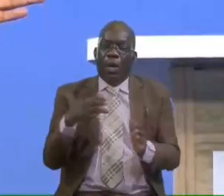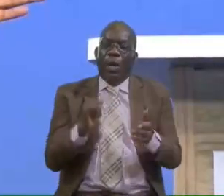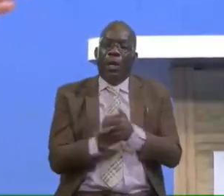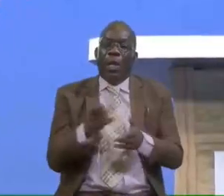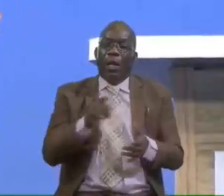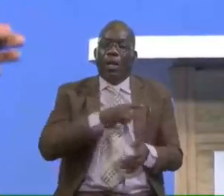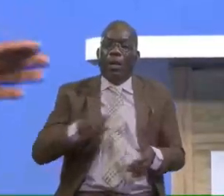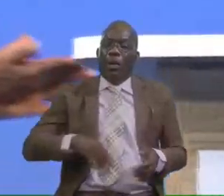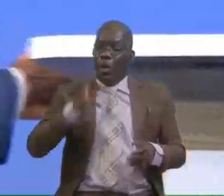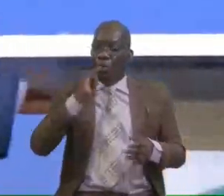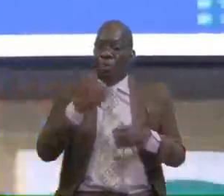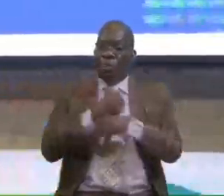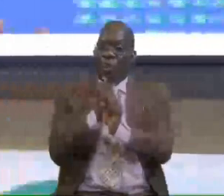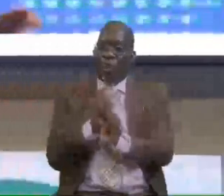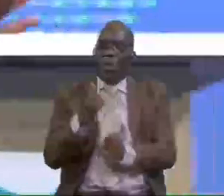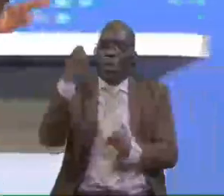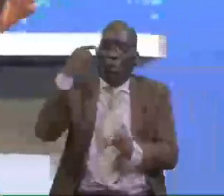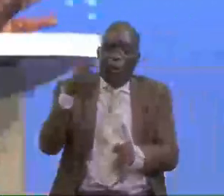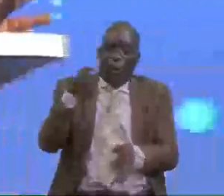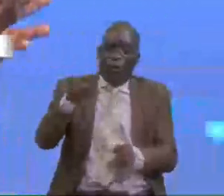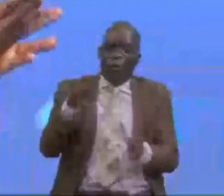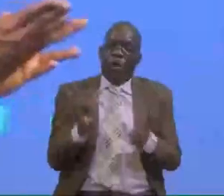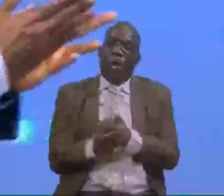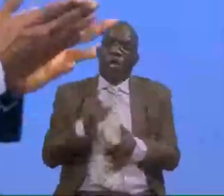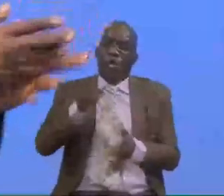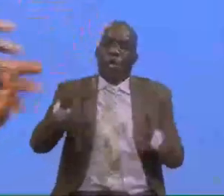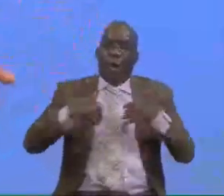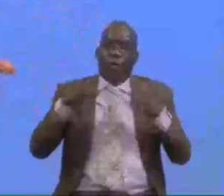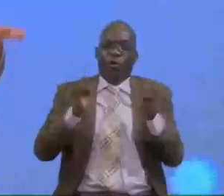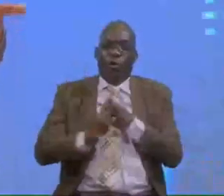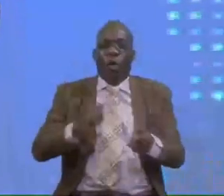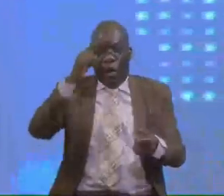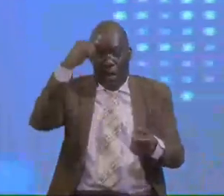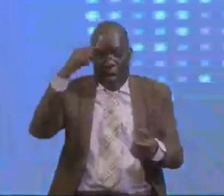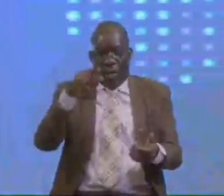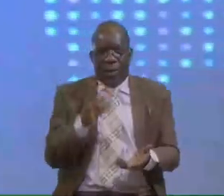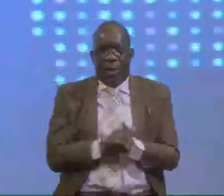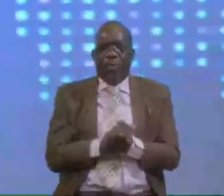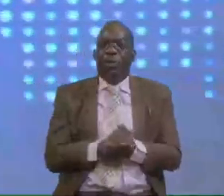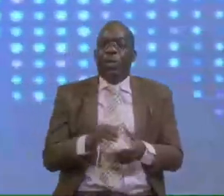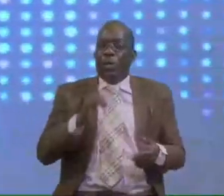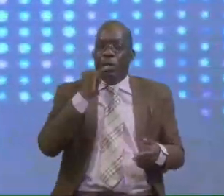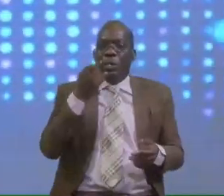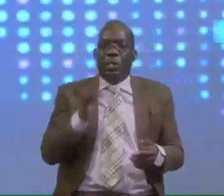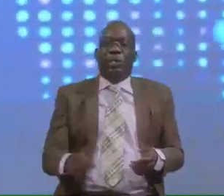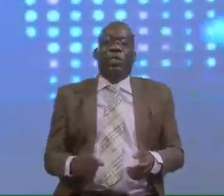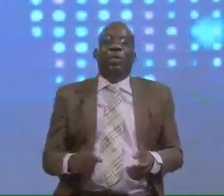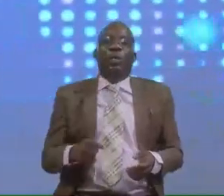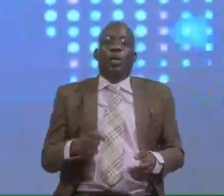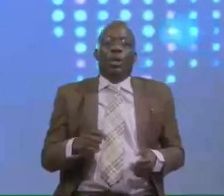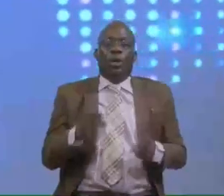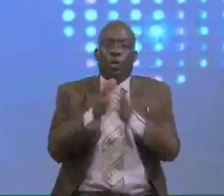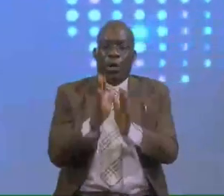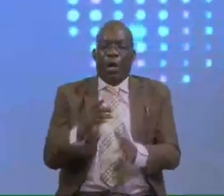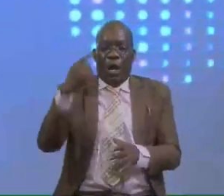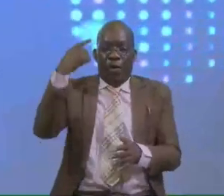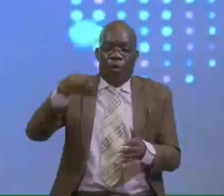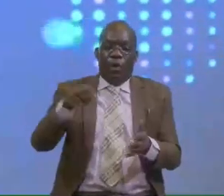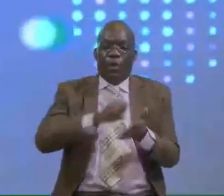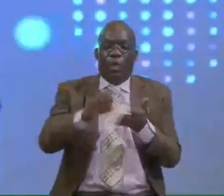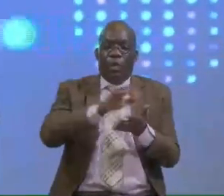L'intercession que Dieu fait pour toi et que tu dois accepter, c'est l'intercession pour la sanctification des saints,